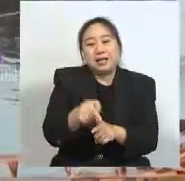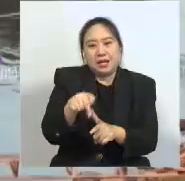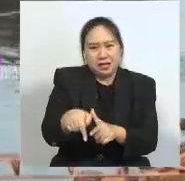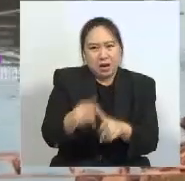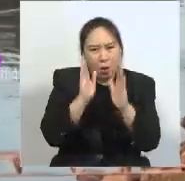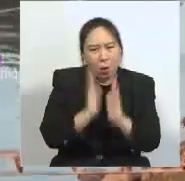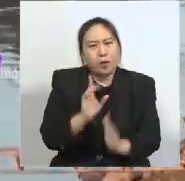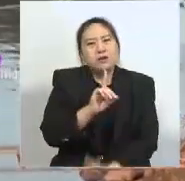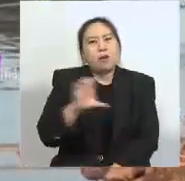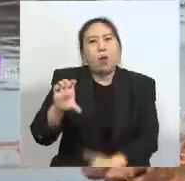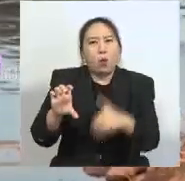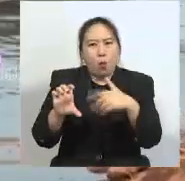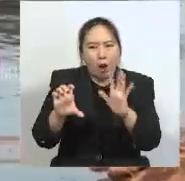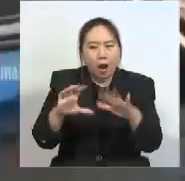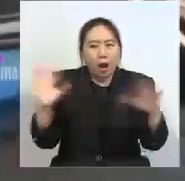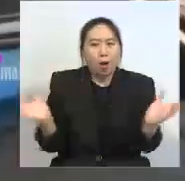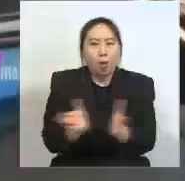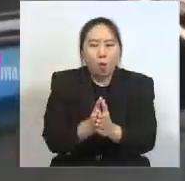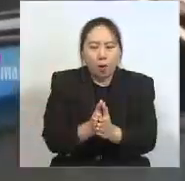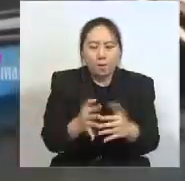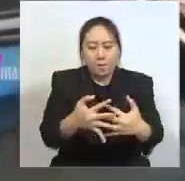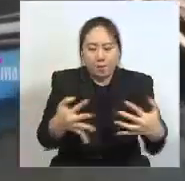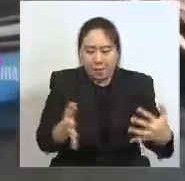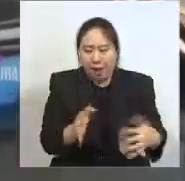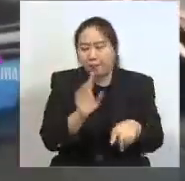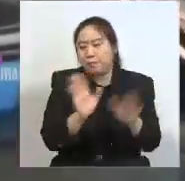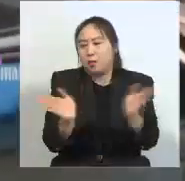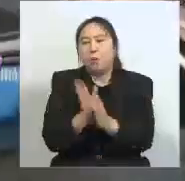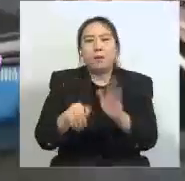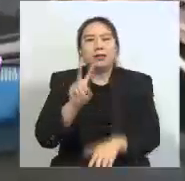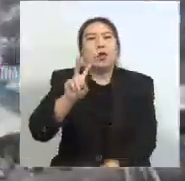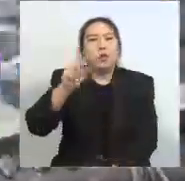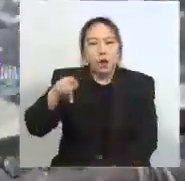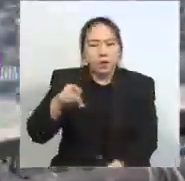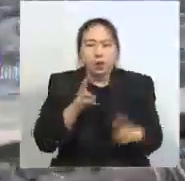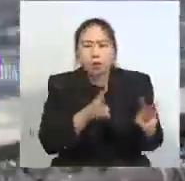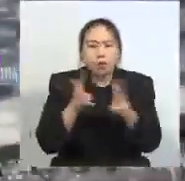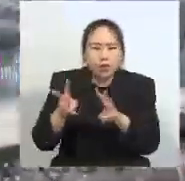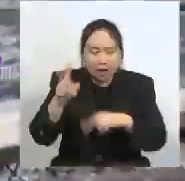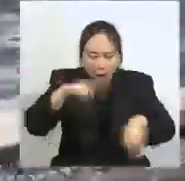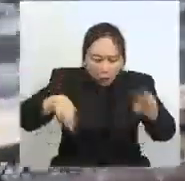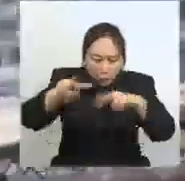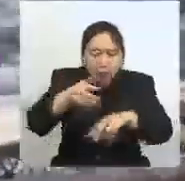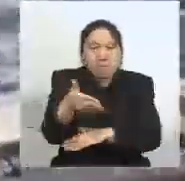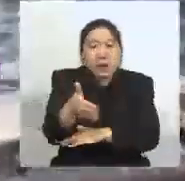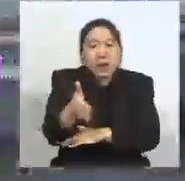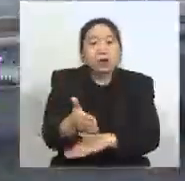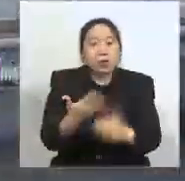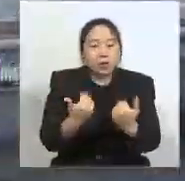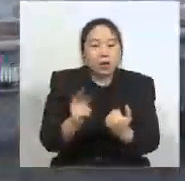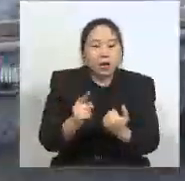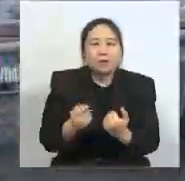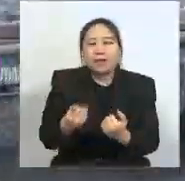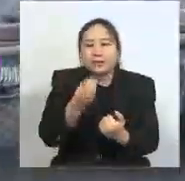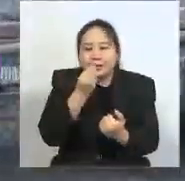ากกว่า100รายรวมแล้วกว่า 2,000 กระชังวิธีการเข้ามาดูแลเสริมสุขภาพให้ปลาตอนนี้ก็คือให้วิต